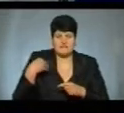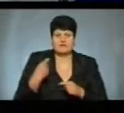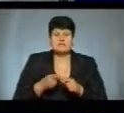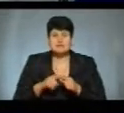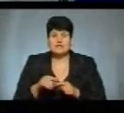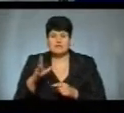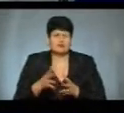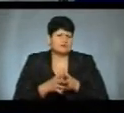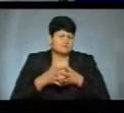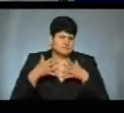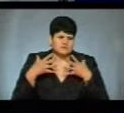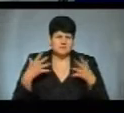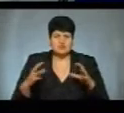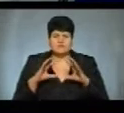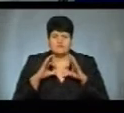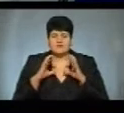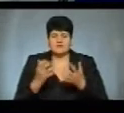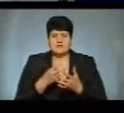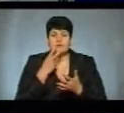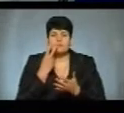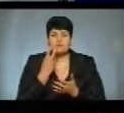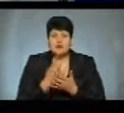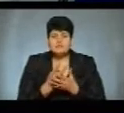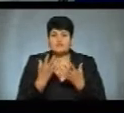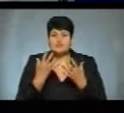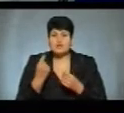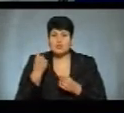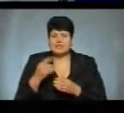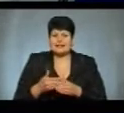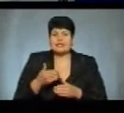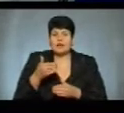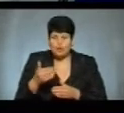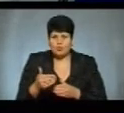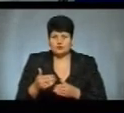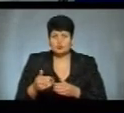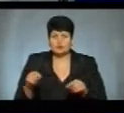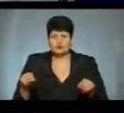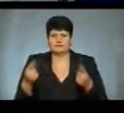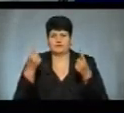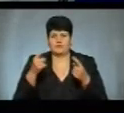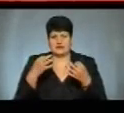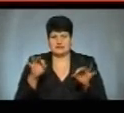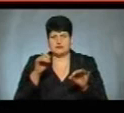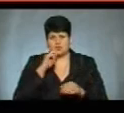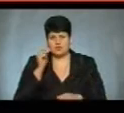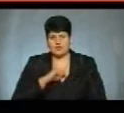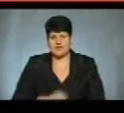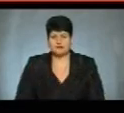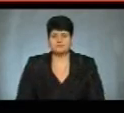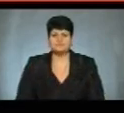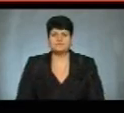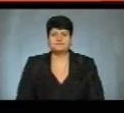із наймасштабніших у світовій історії і символізував ще один крок до становлення незалежності України.